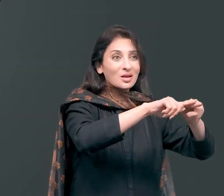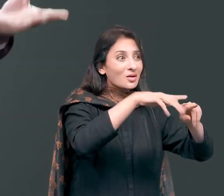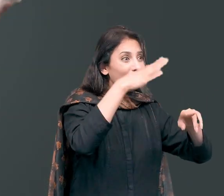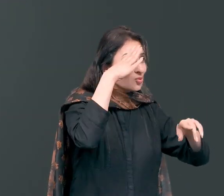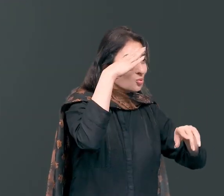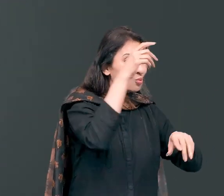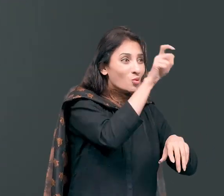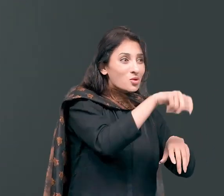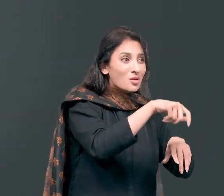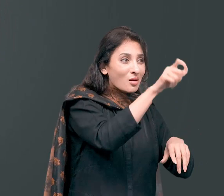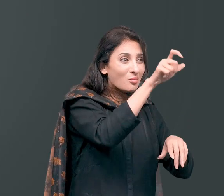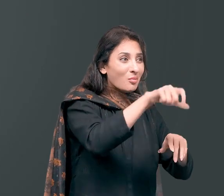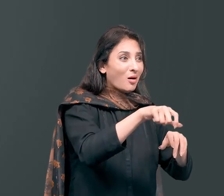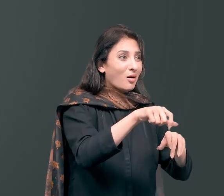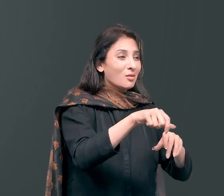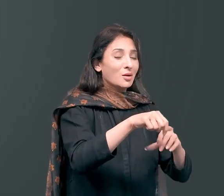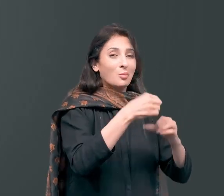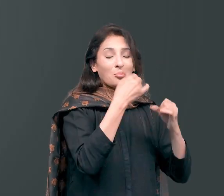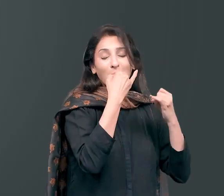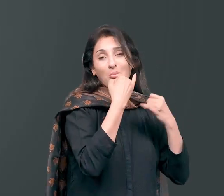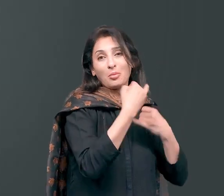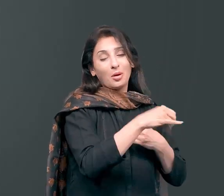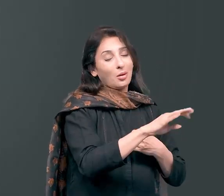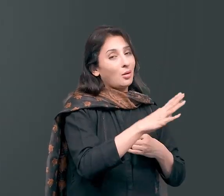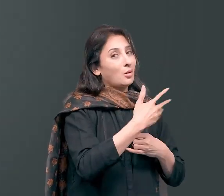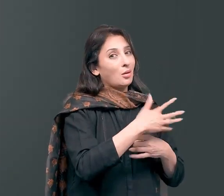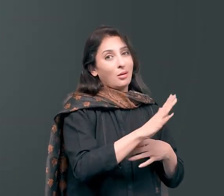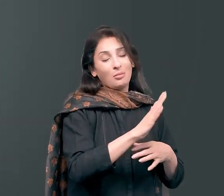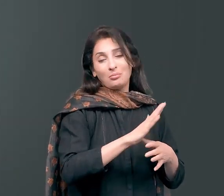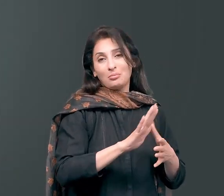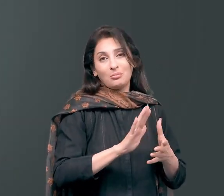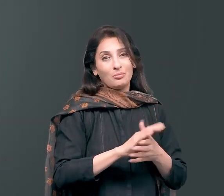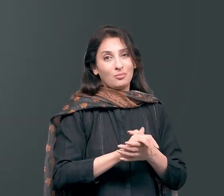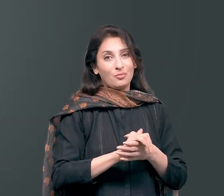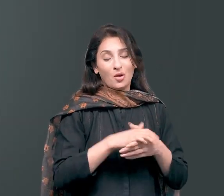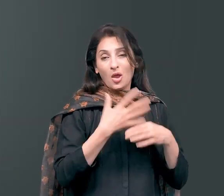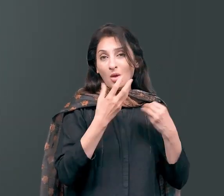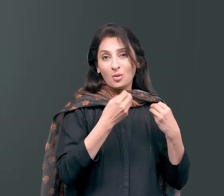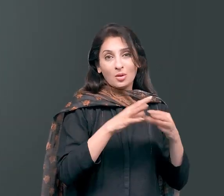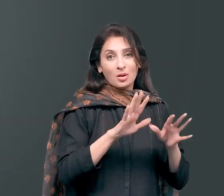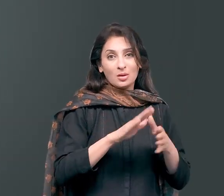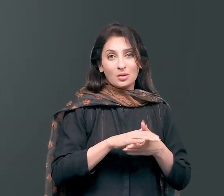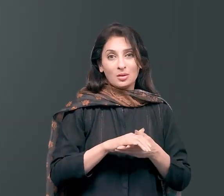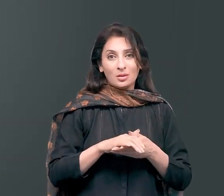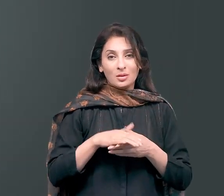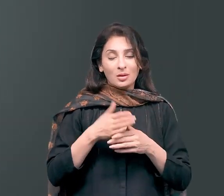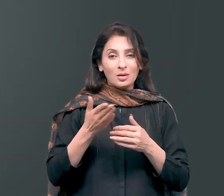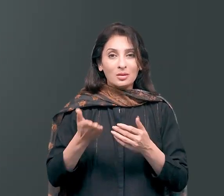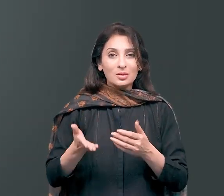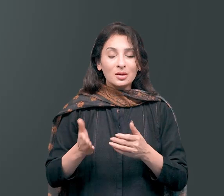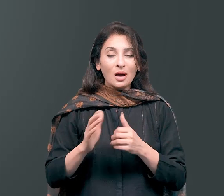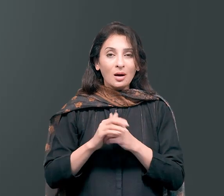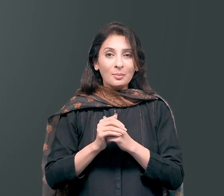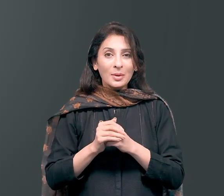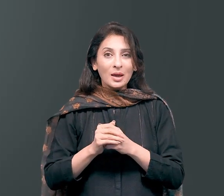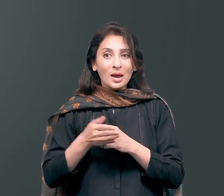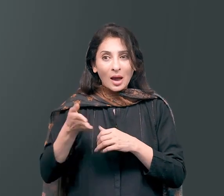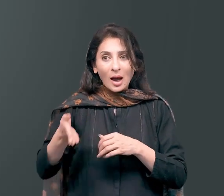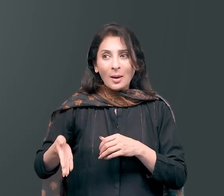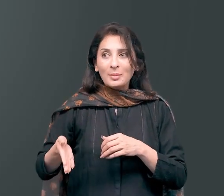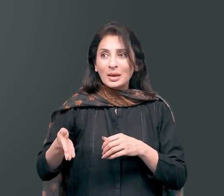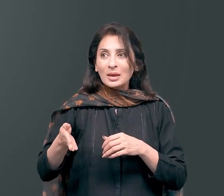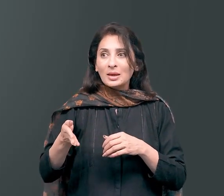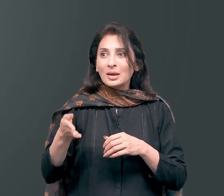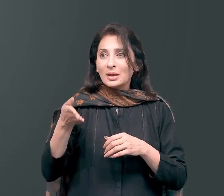یا کشمیر میں اب آپ کے سامنے ہے، آج اس حصے میں جو مسلمان ہیں، چاہے وہ مہاجرین ہیں یا یہاں کے انصاری ہیں،